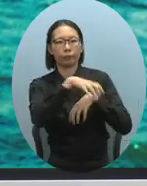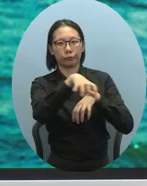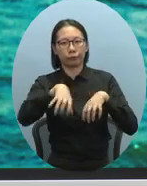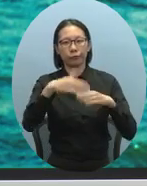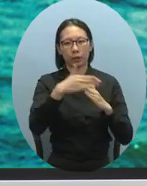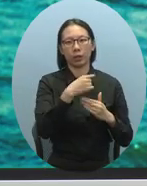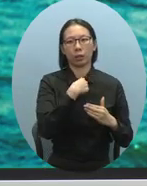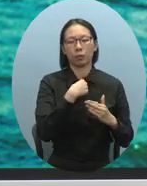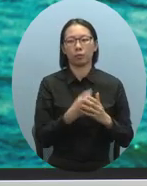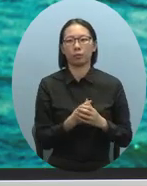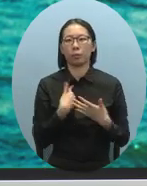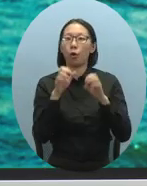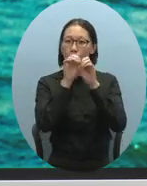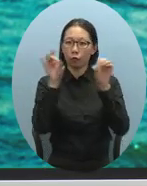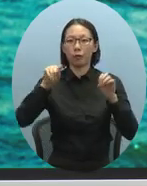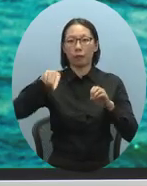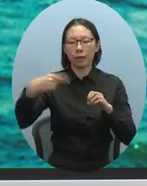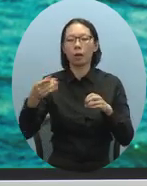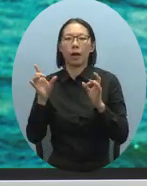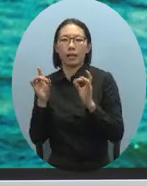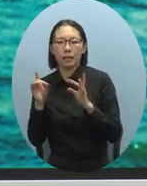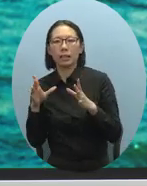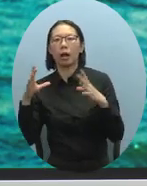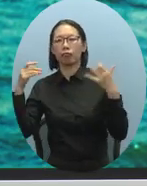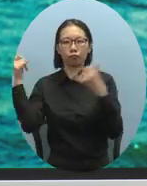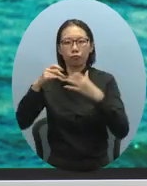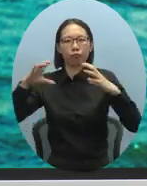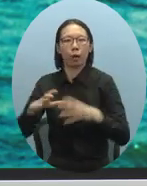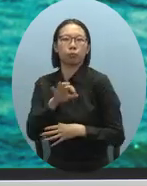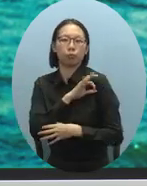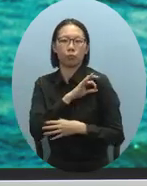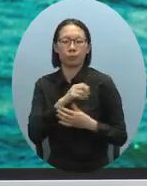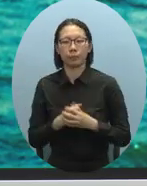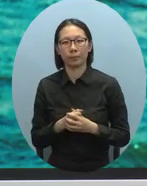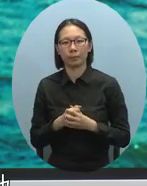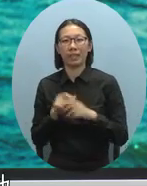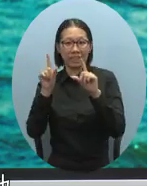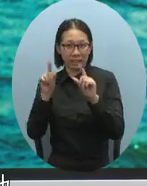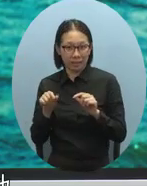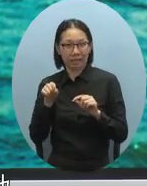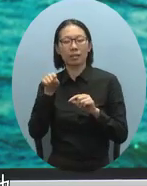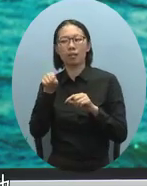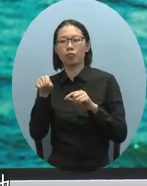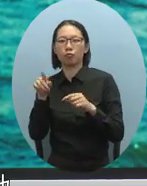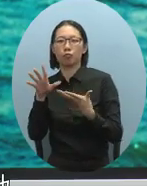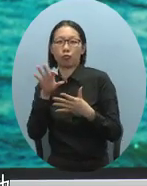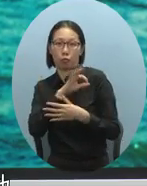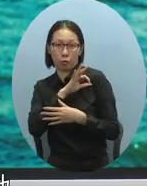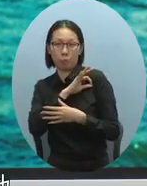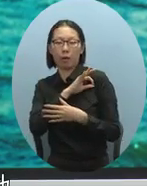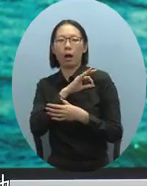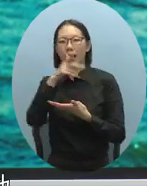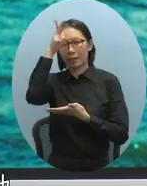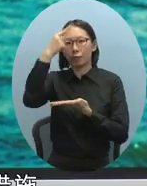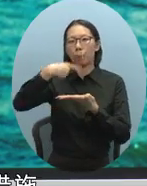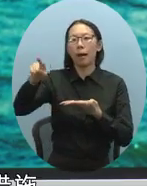吁其他的私人会所，即是说这个会所并非是处于由政府批出的私人游乐场的